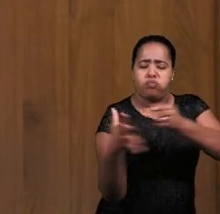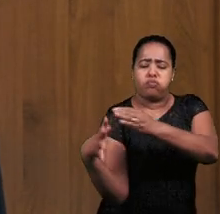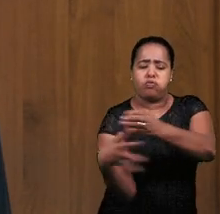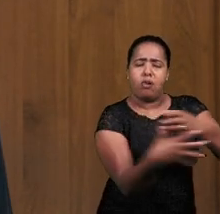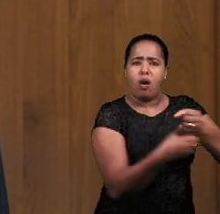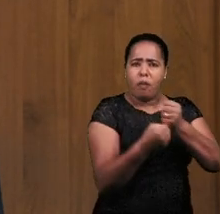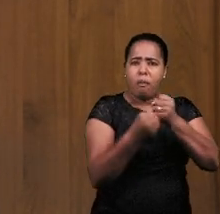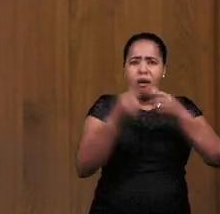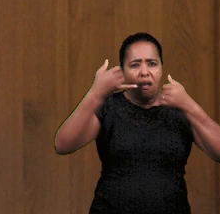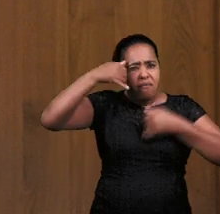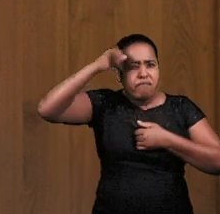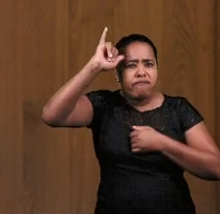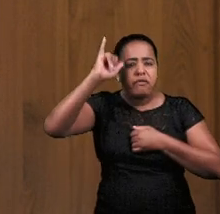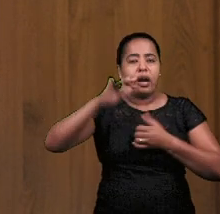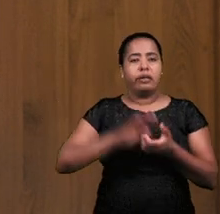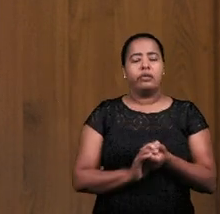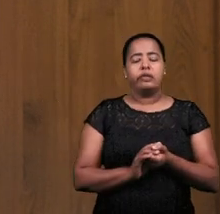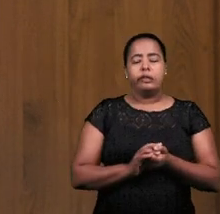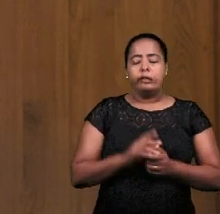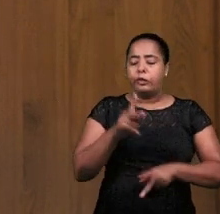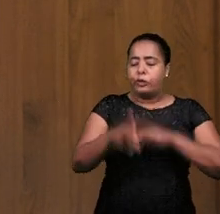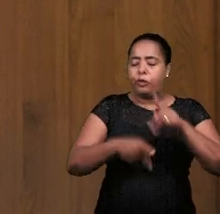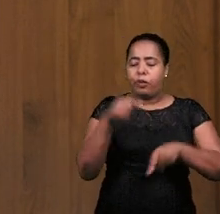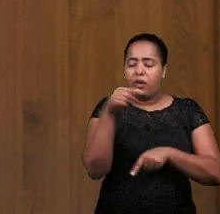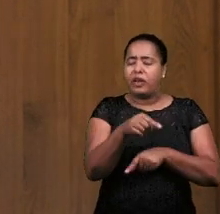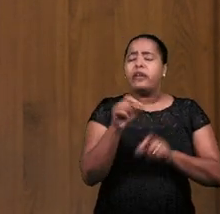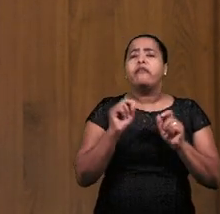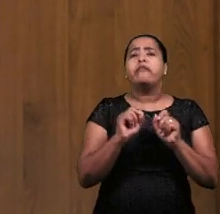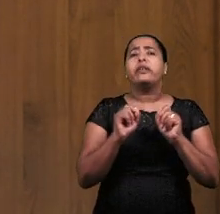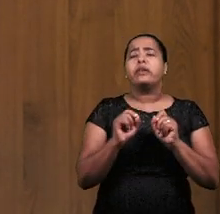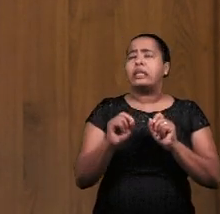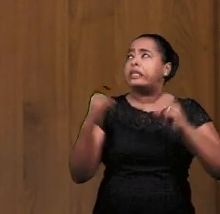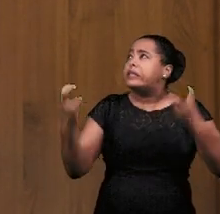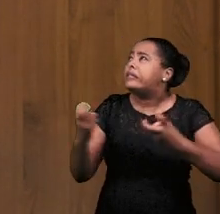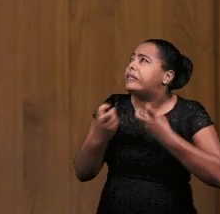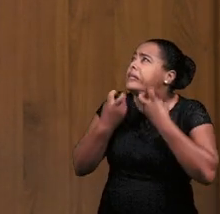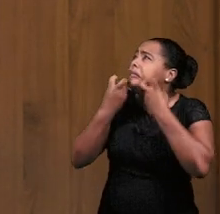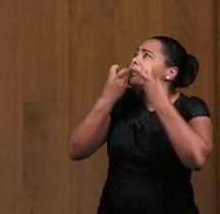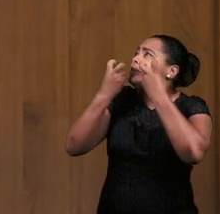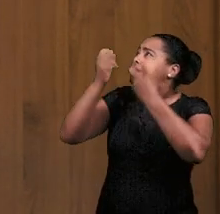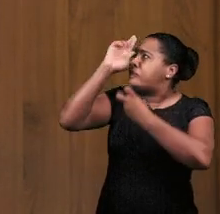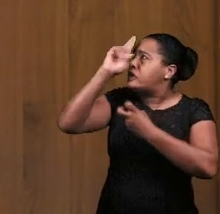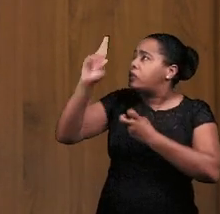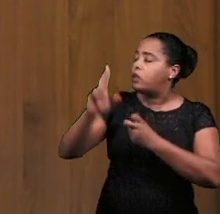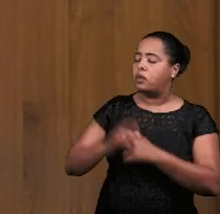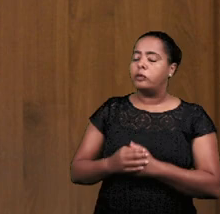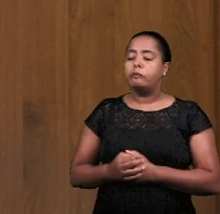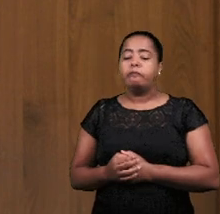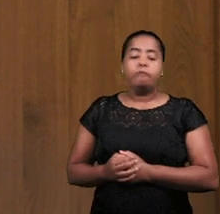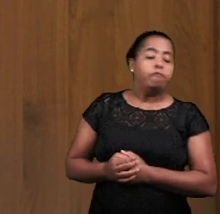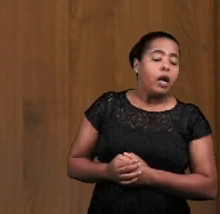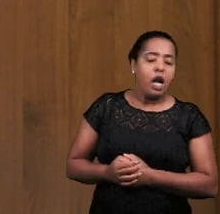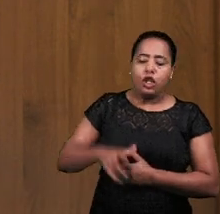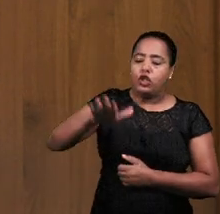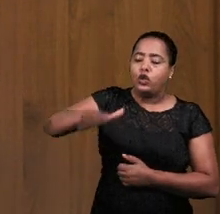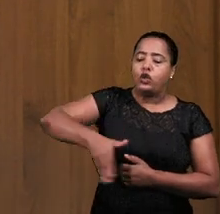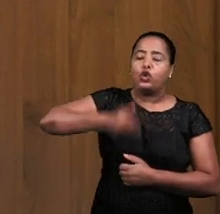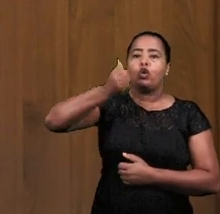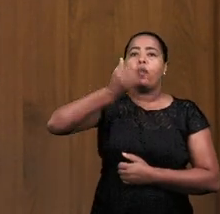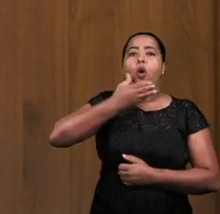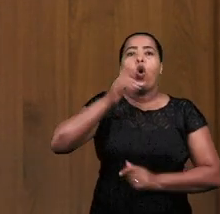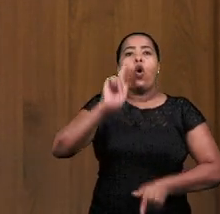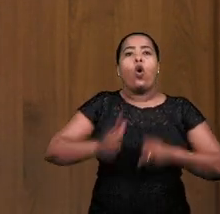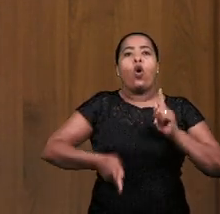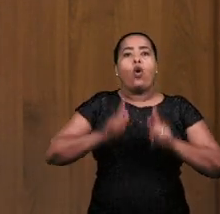le bétail, et le peuple souffrait. Qu'est-ce que le peuple a fait? Il a prié au Seigneur, et le Seigneur a levé Gédéon pour le délivrer. L'ange